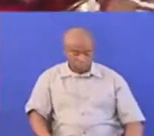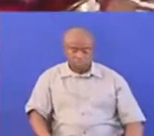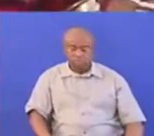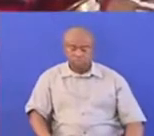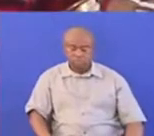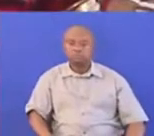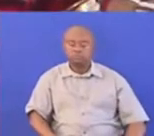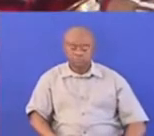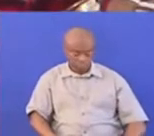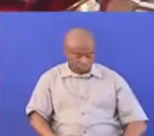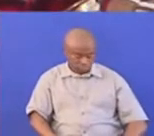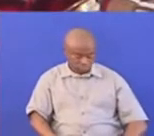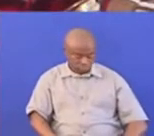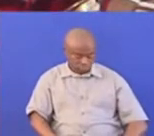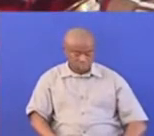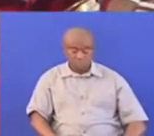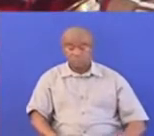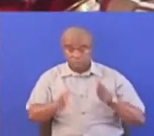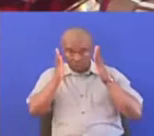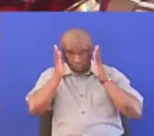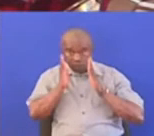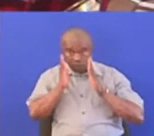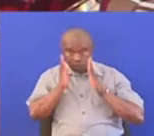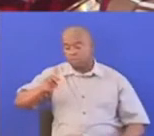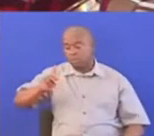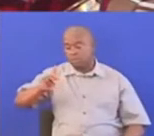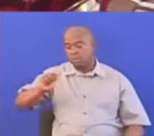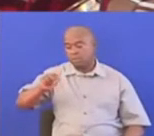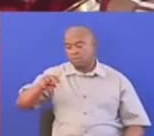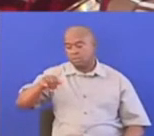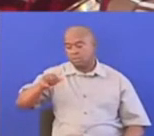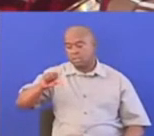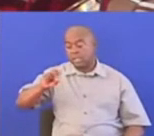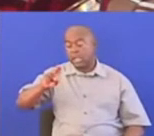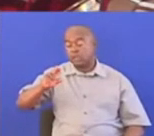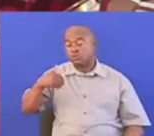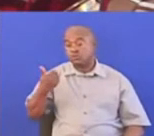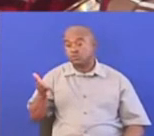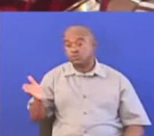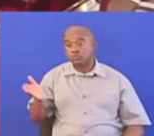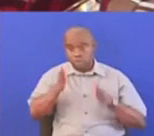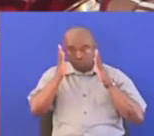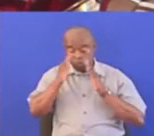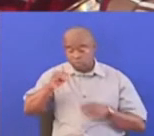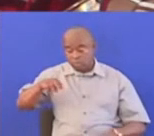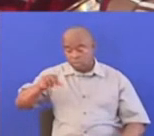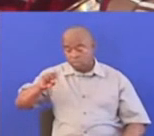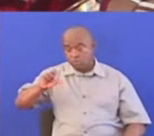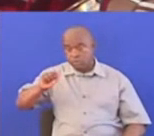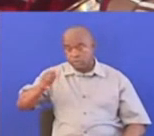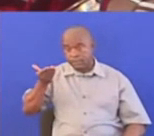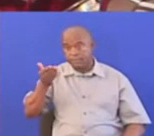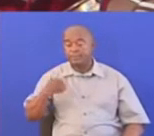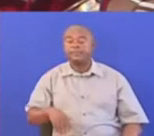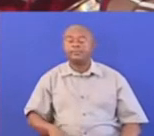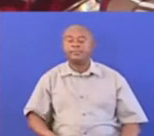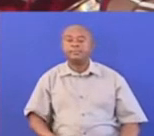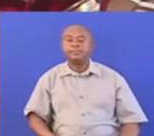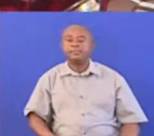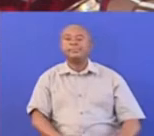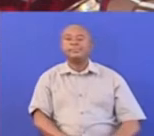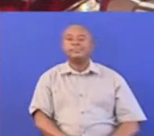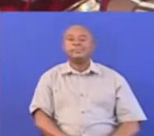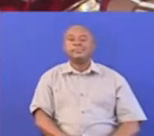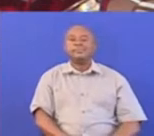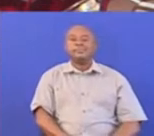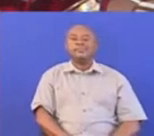Asante sana mheshimiwa Constantine John Kanyasu, atafuatiwa na mheshimiwa Musa Ramadhani Sima, mheshimiwa Christopher Olesendeka